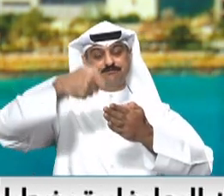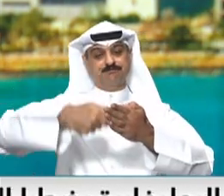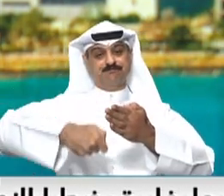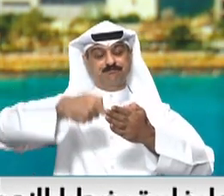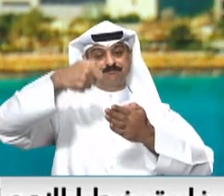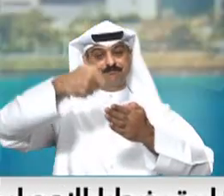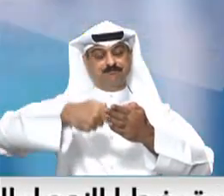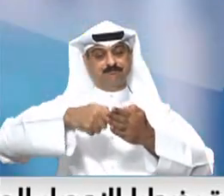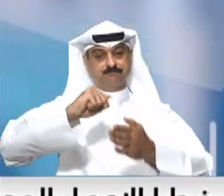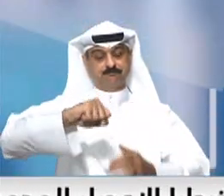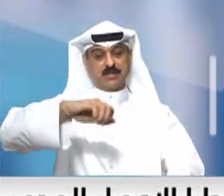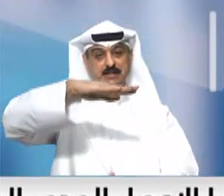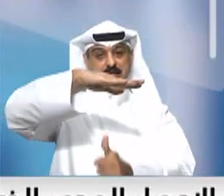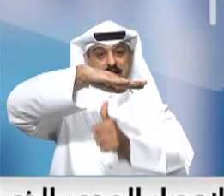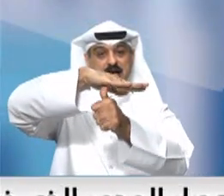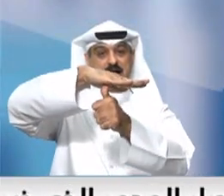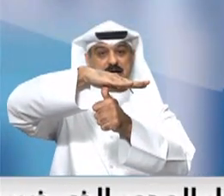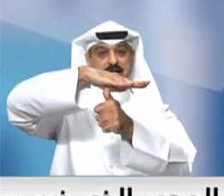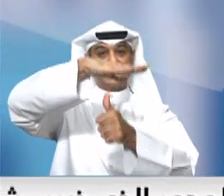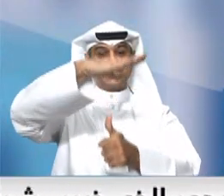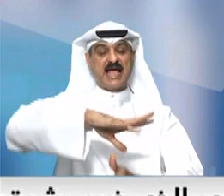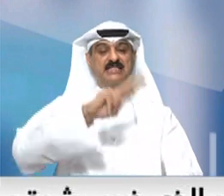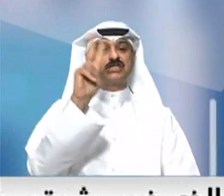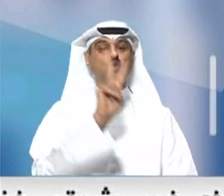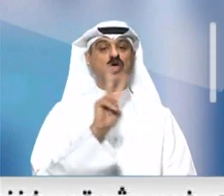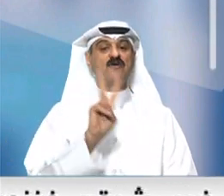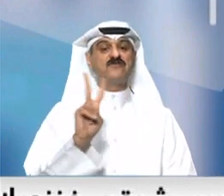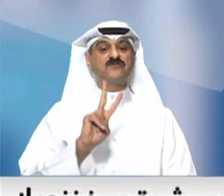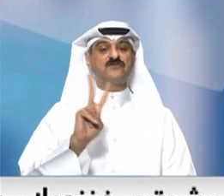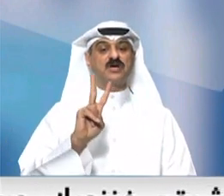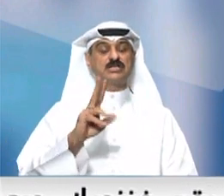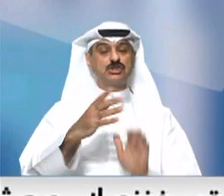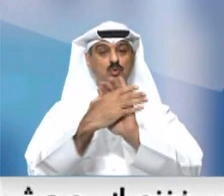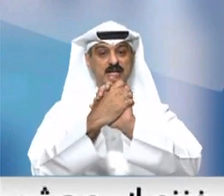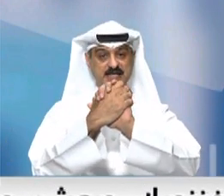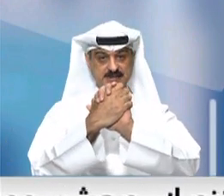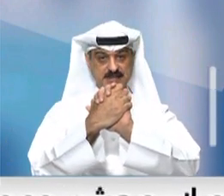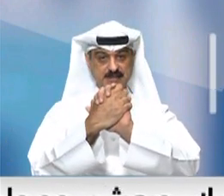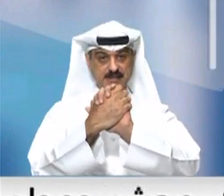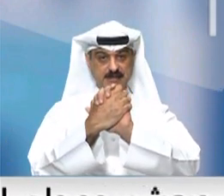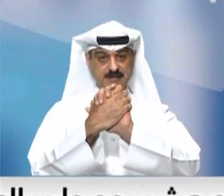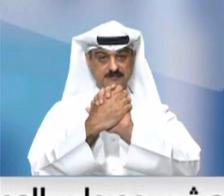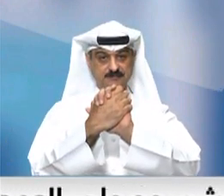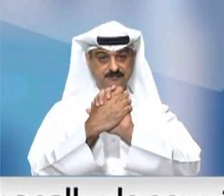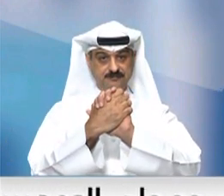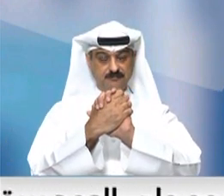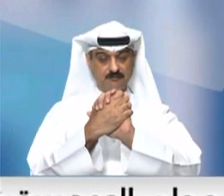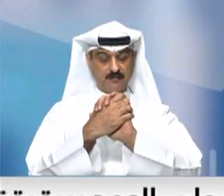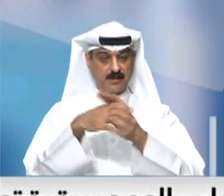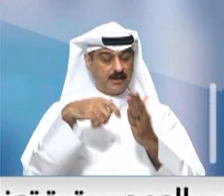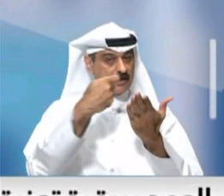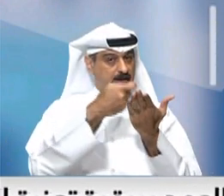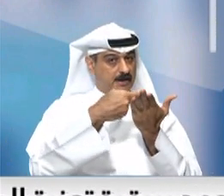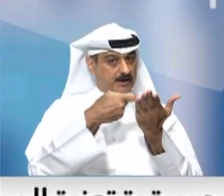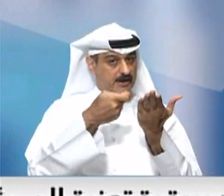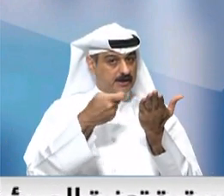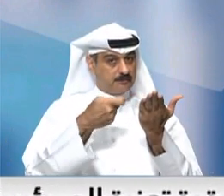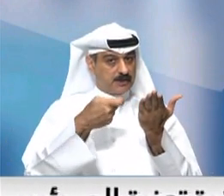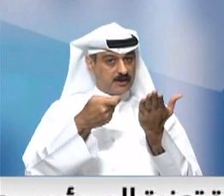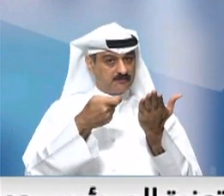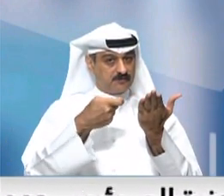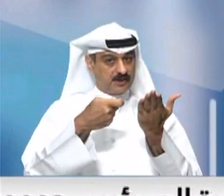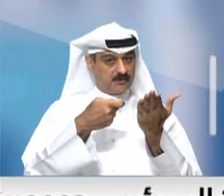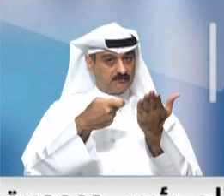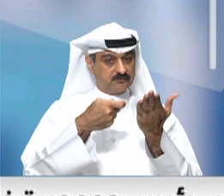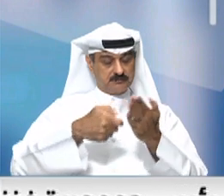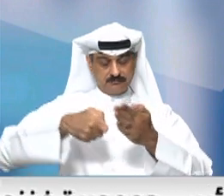الرئيس نوس نيكولاس مادارو رئيس جمهوريه فانزويلا البوليفيه الصديقه عبر